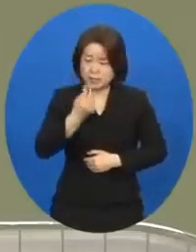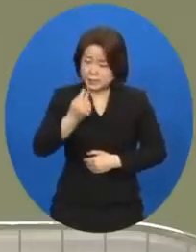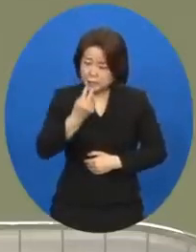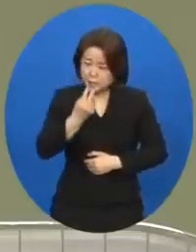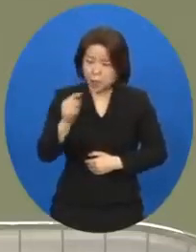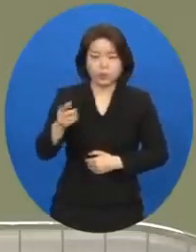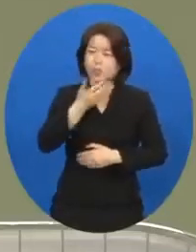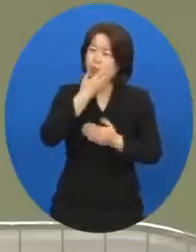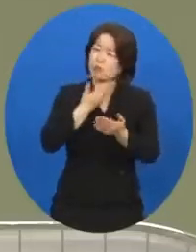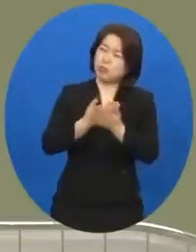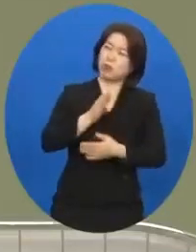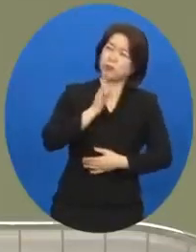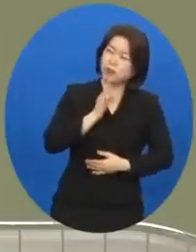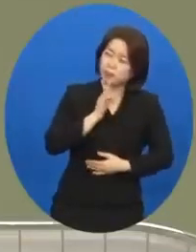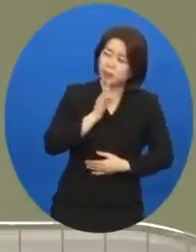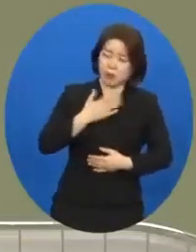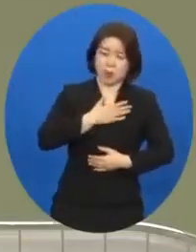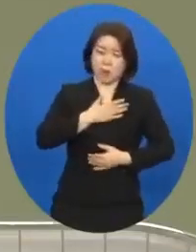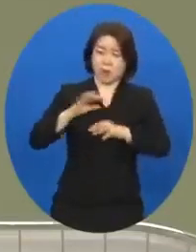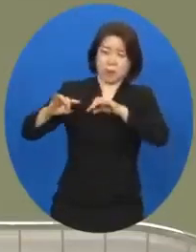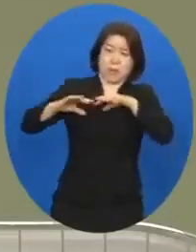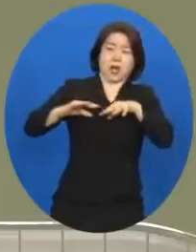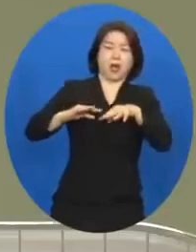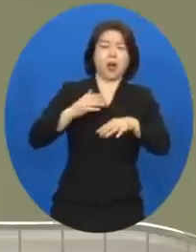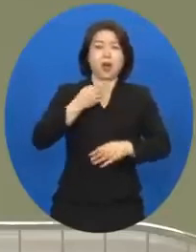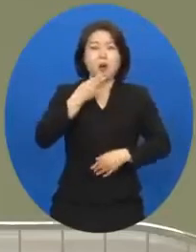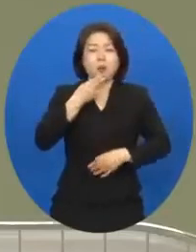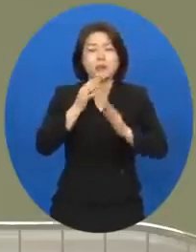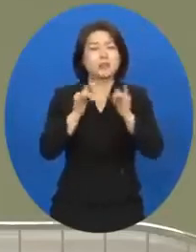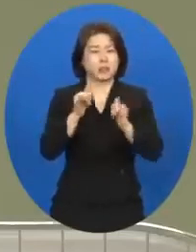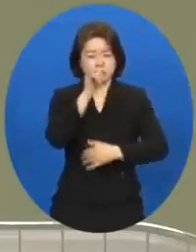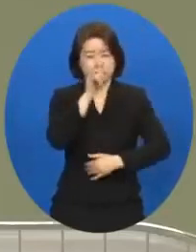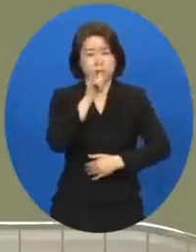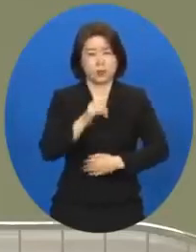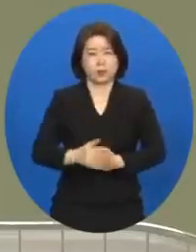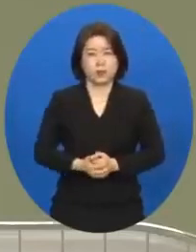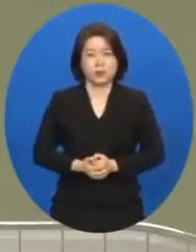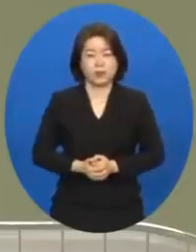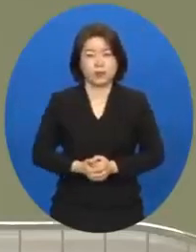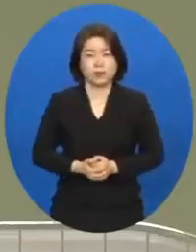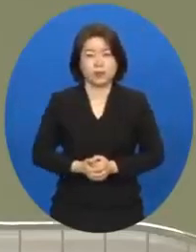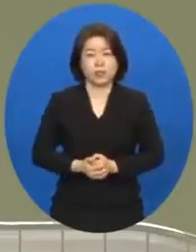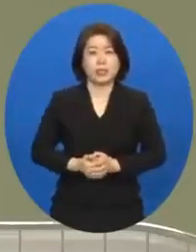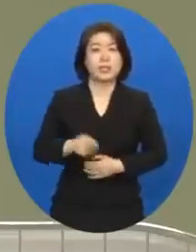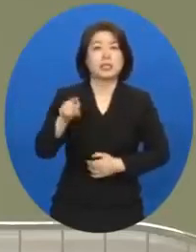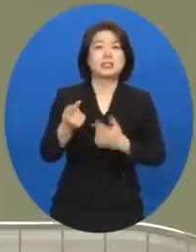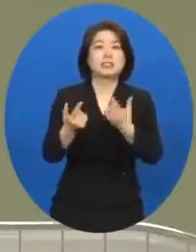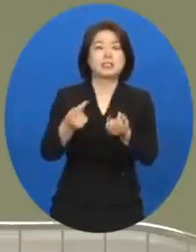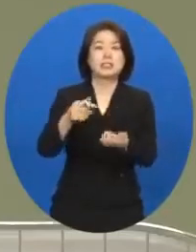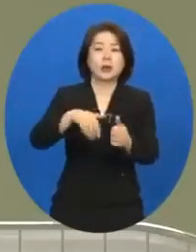그렇게 중요한 건지에 대해서 이렇게 가슴에 안 와닿는 분들이 있으실 겁니다. 여러분, 그런